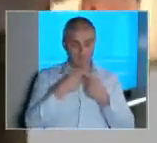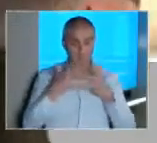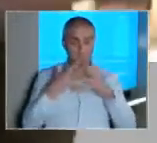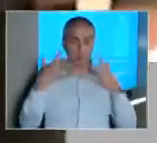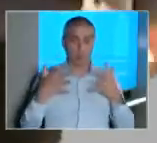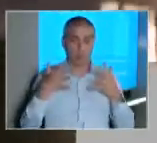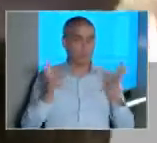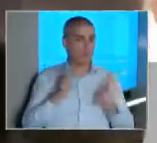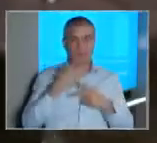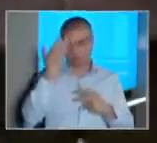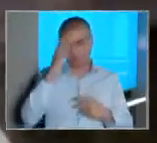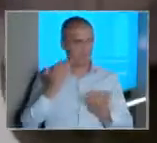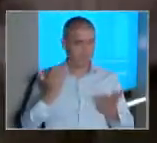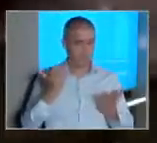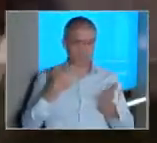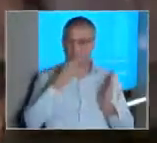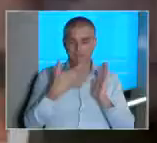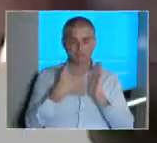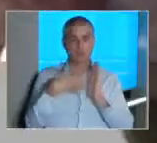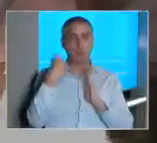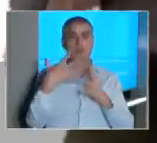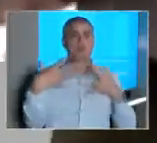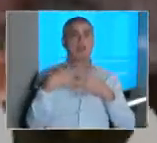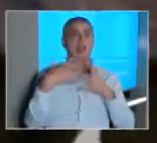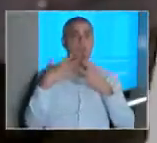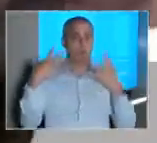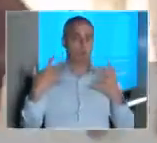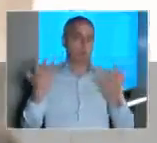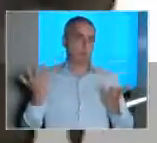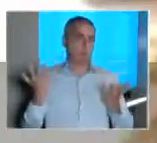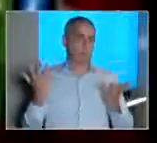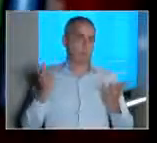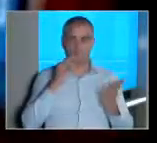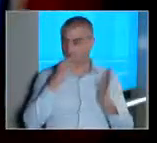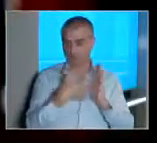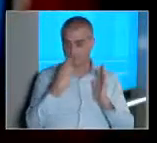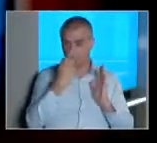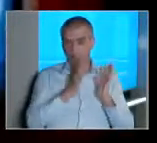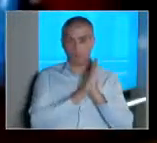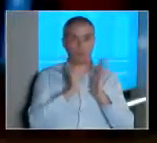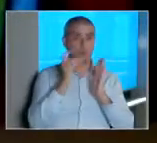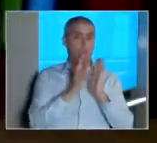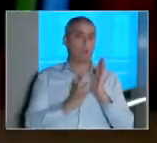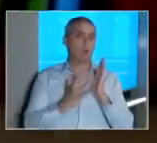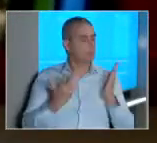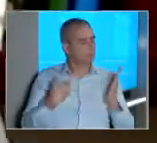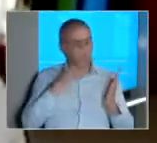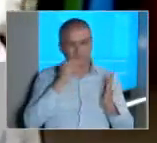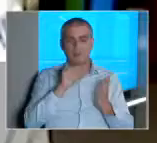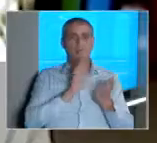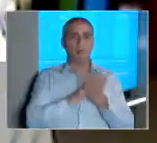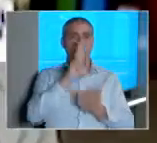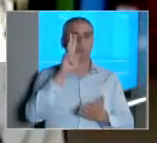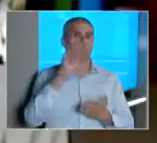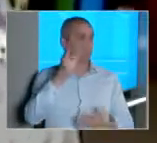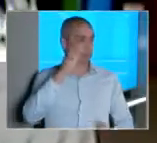גדול, ואי אפשר להתעלם מכך שסקרים נותנים לחיבור גדול, תראה, דיברו גם סקר שראינו של 16 מנדטים, אבל אני מדבר אפילו על 12.